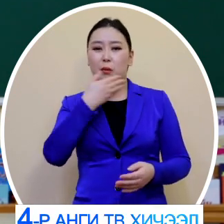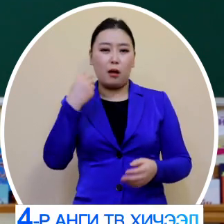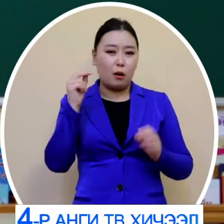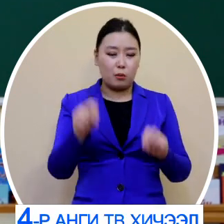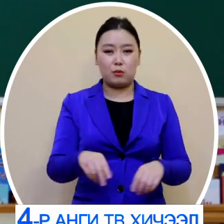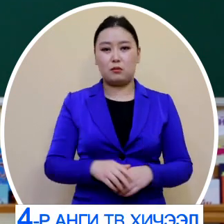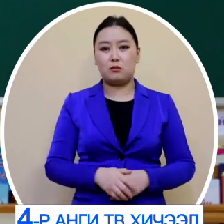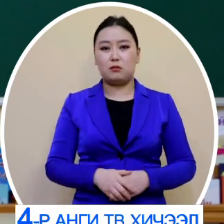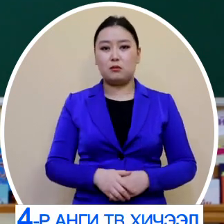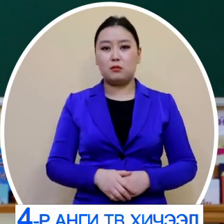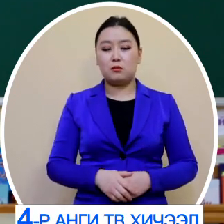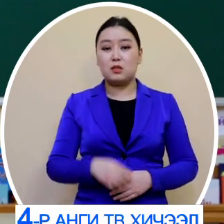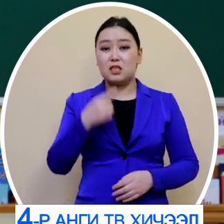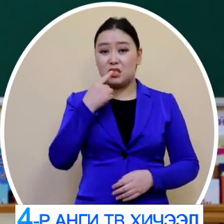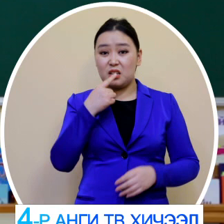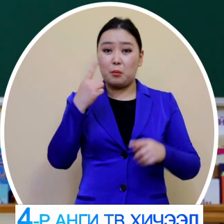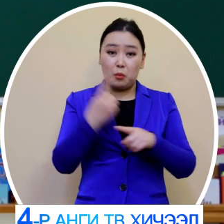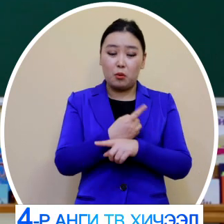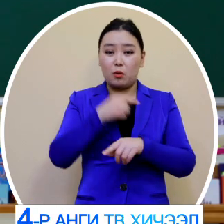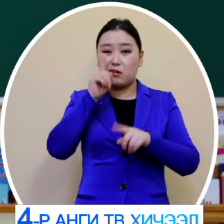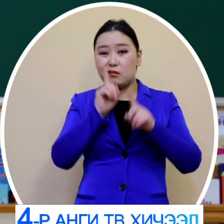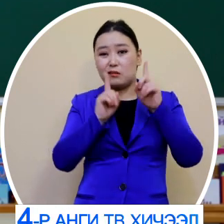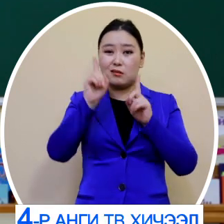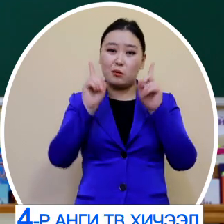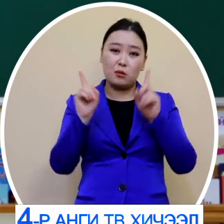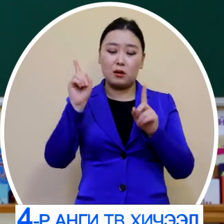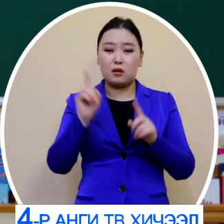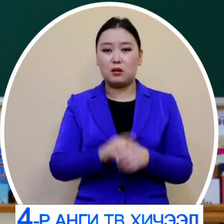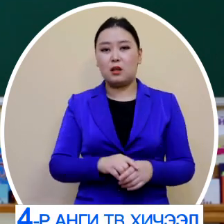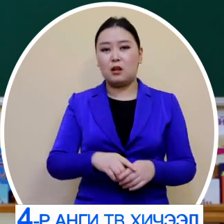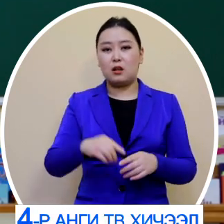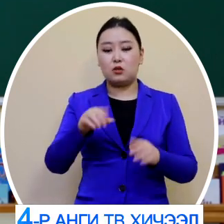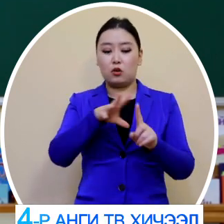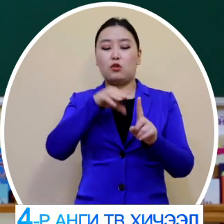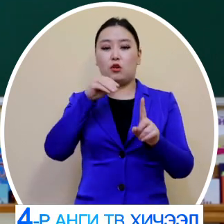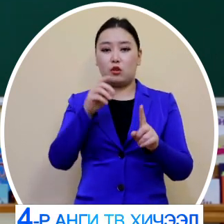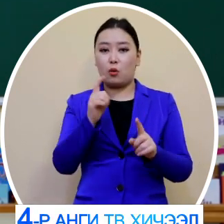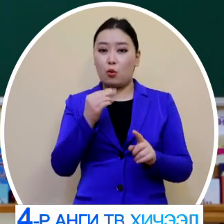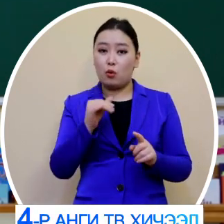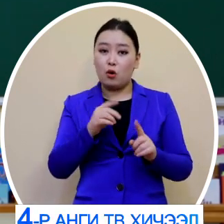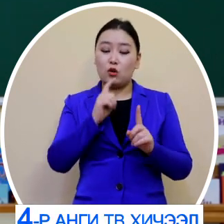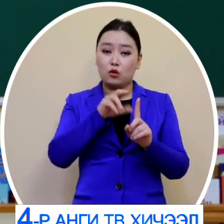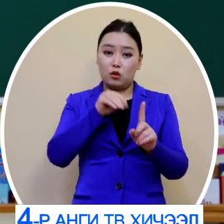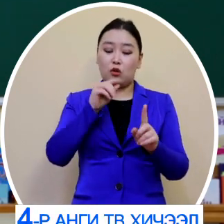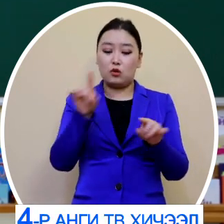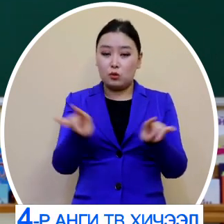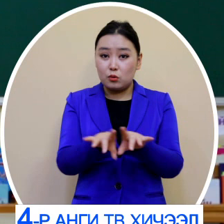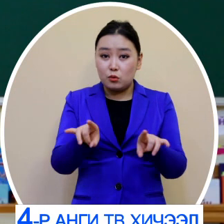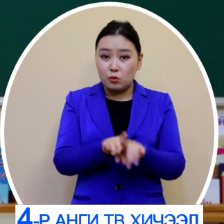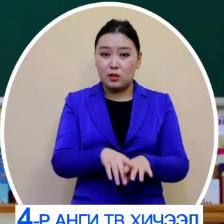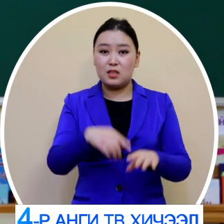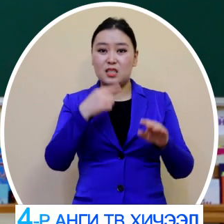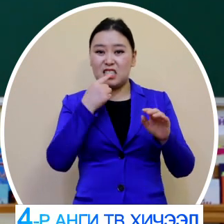За, шүдийг буруу ургахад мөн өвчлөхөд нөлөөлдөг хүчин зүйл нь шүдээ хилээрээ оролдох, үзэг